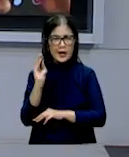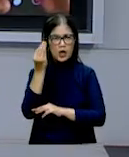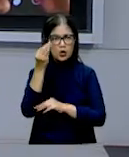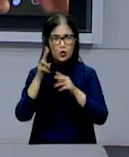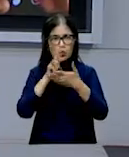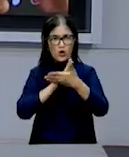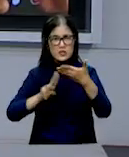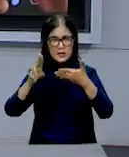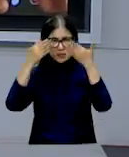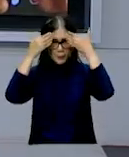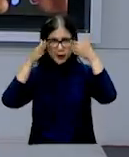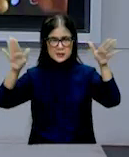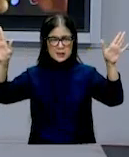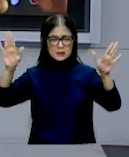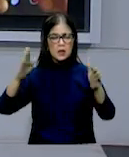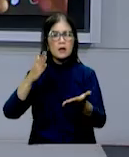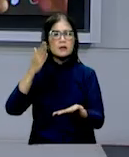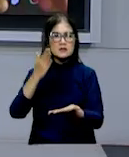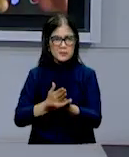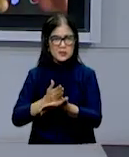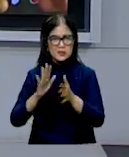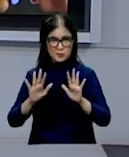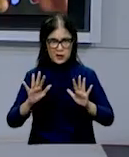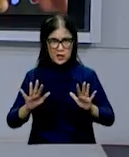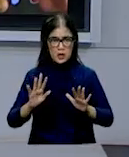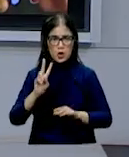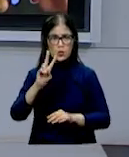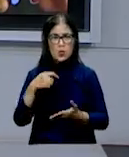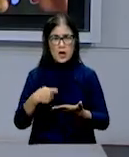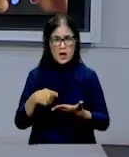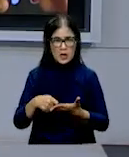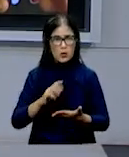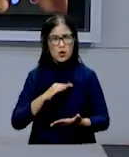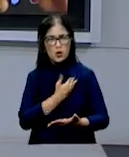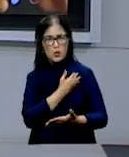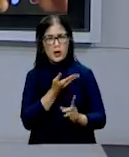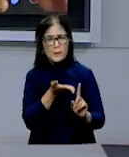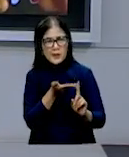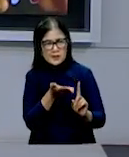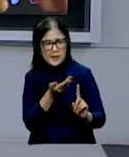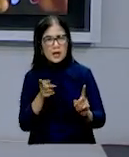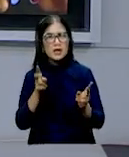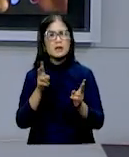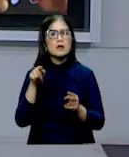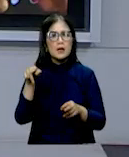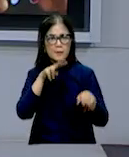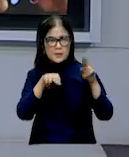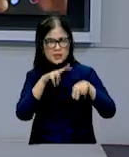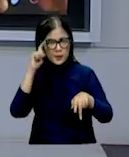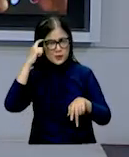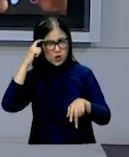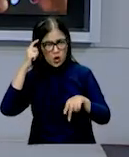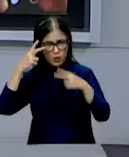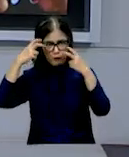akhirnya diberhentikan sementara. Sementara dua karyawan korban dugaan pelecehan seksual jalani pemeriksaan psikologi forensik di Rumah